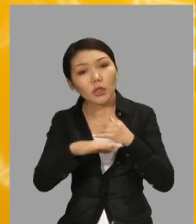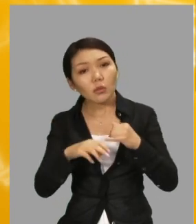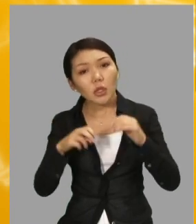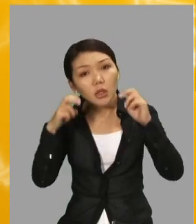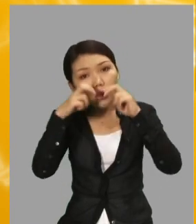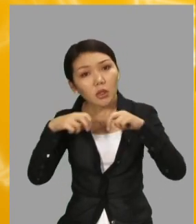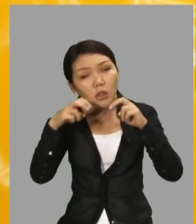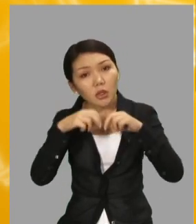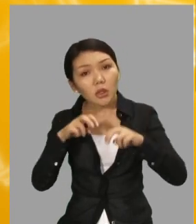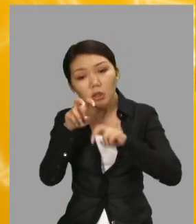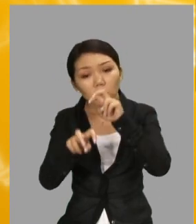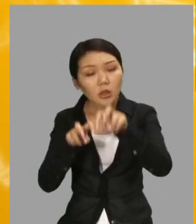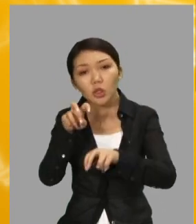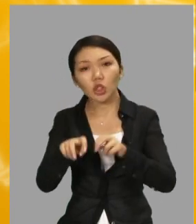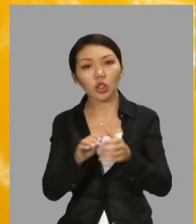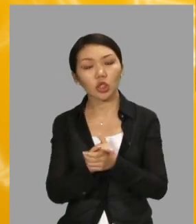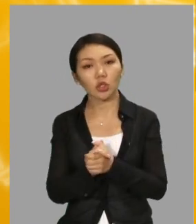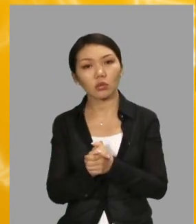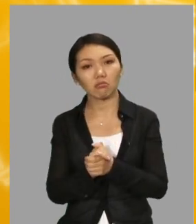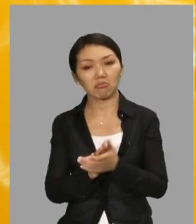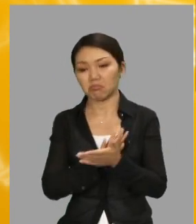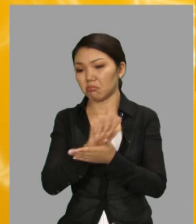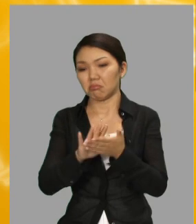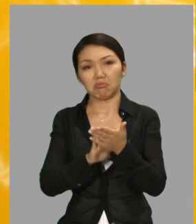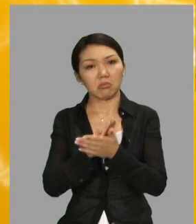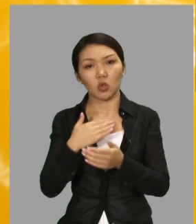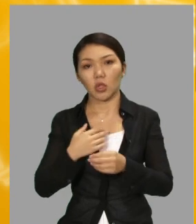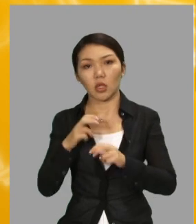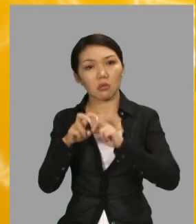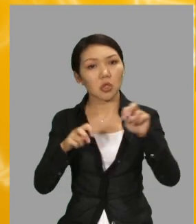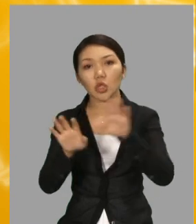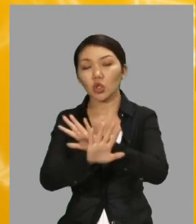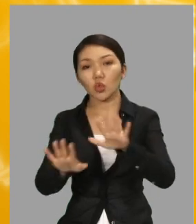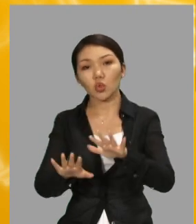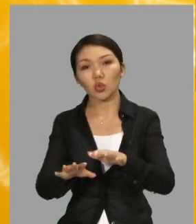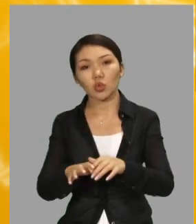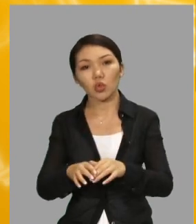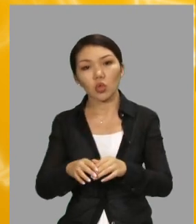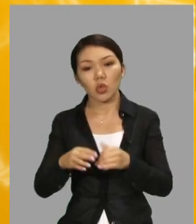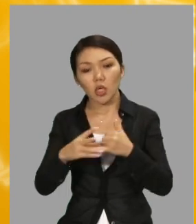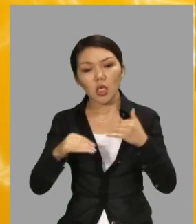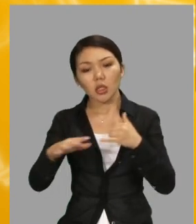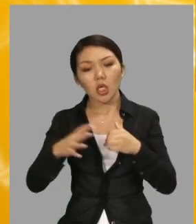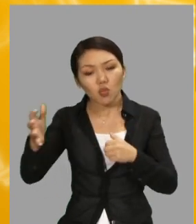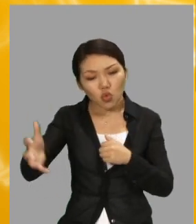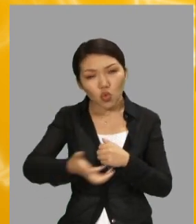ищешь?» «Ничего я не ищу, землю рою и тащу».